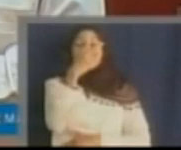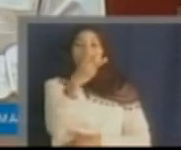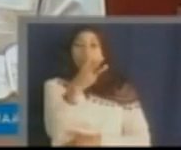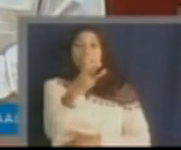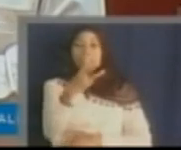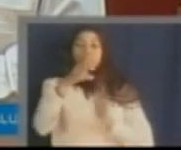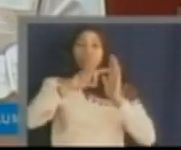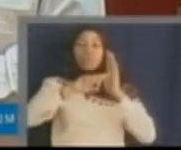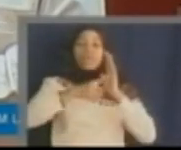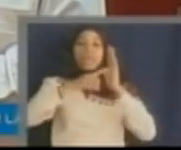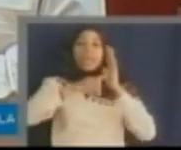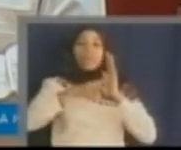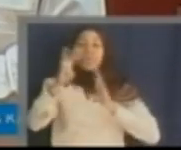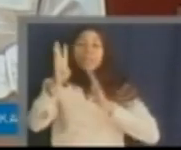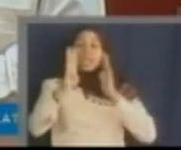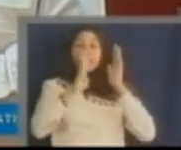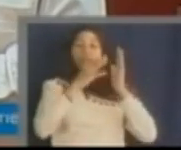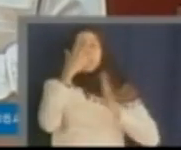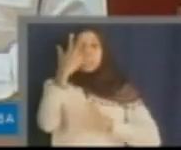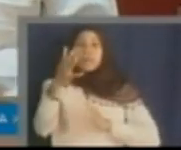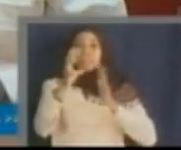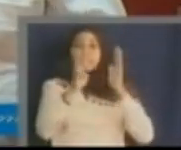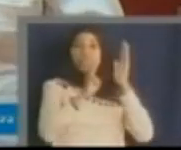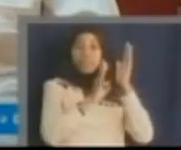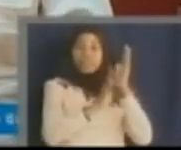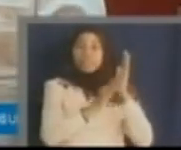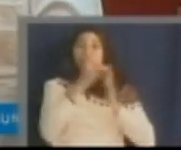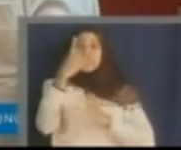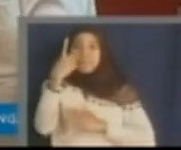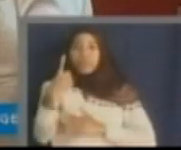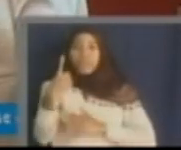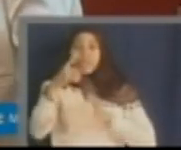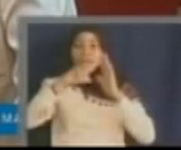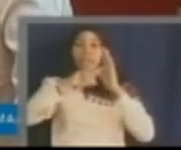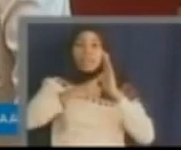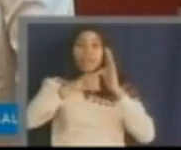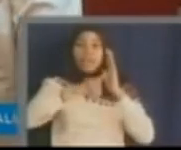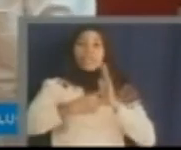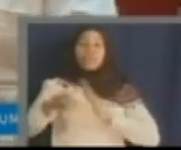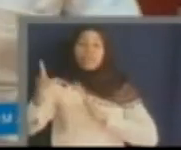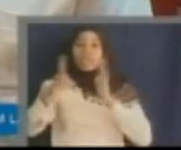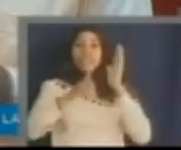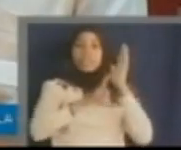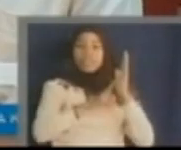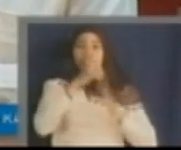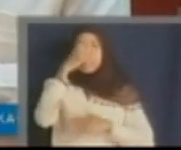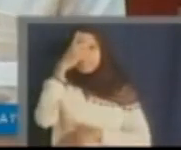kanuni ya 59.1 na kanuni ya 61 kanuni za bunge maalum za